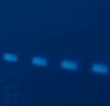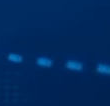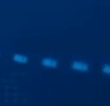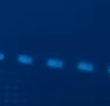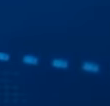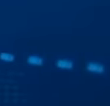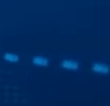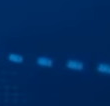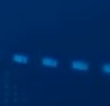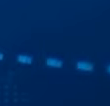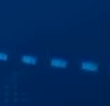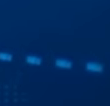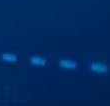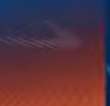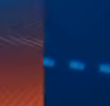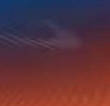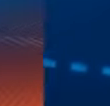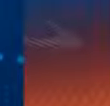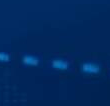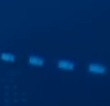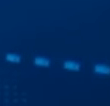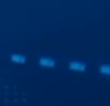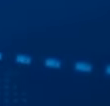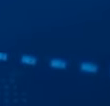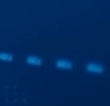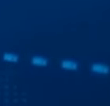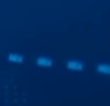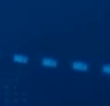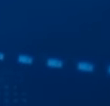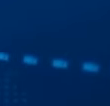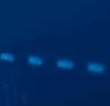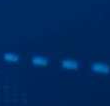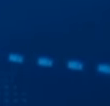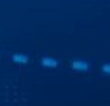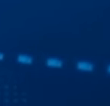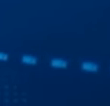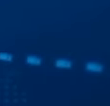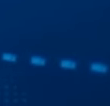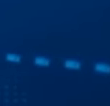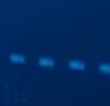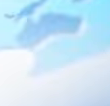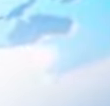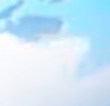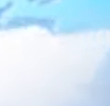Ресей рублі 5 теңге 57 тиын. Қытай юані 53 теңге 45 тиын.